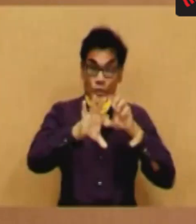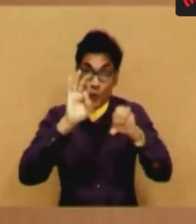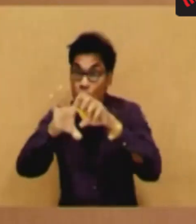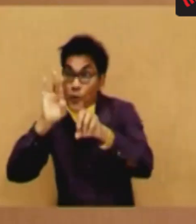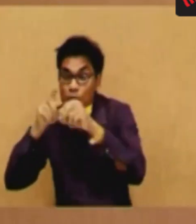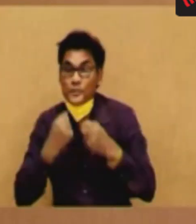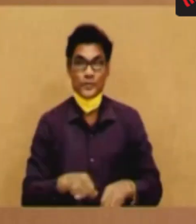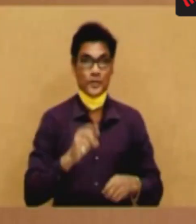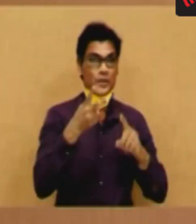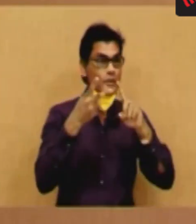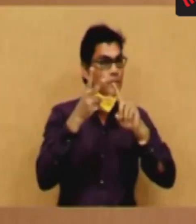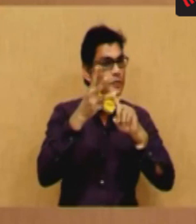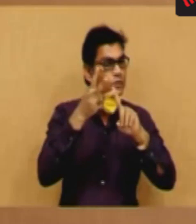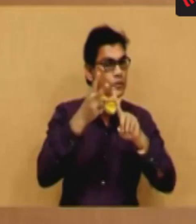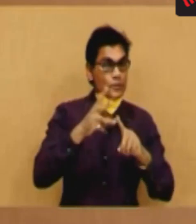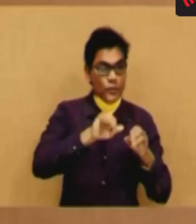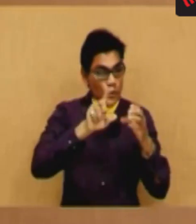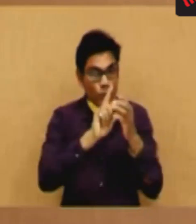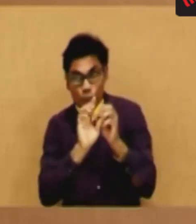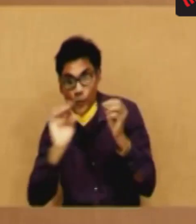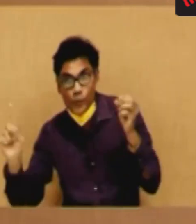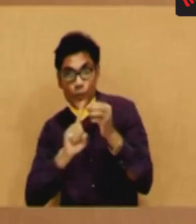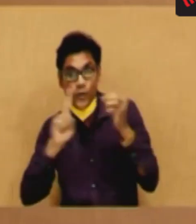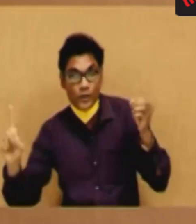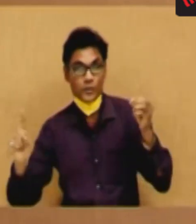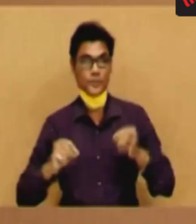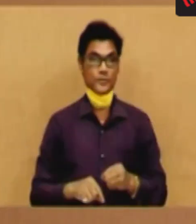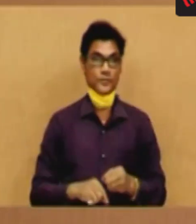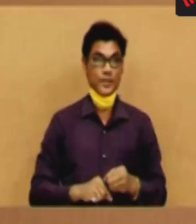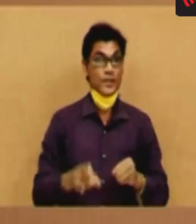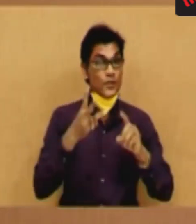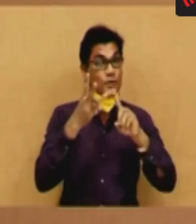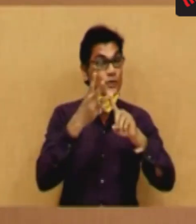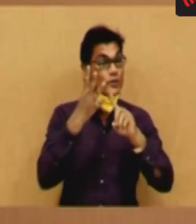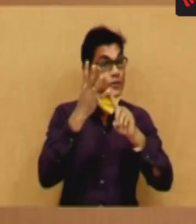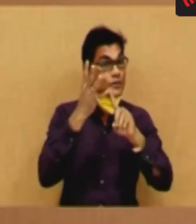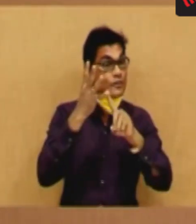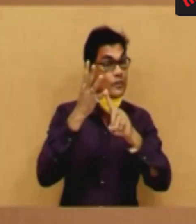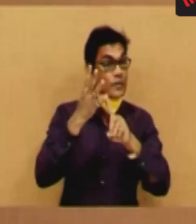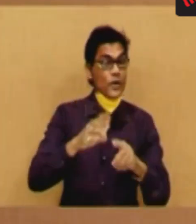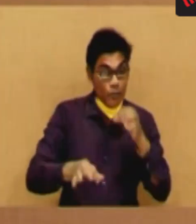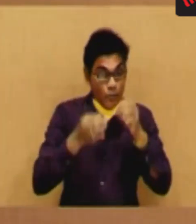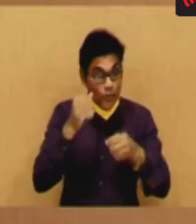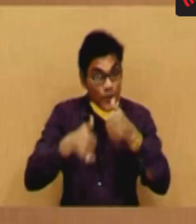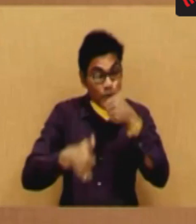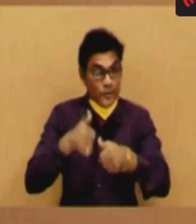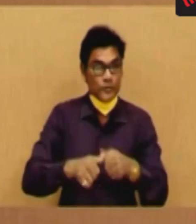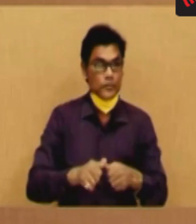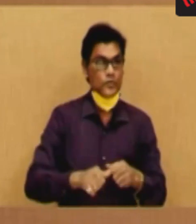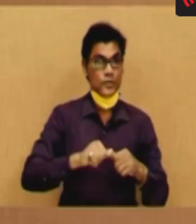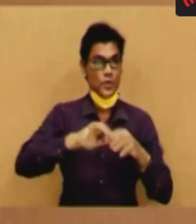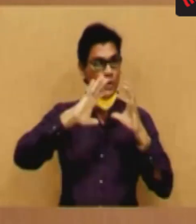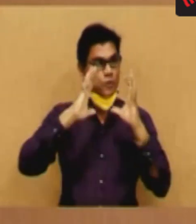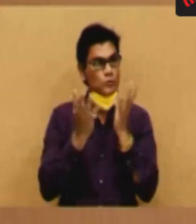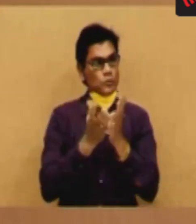चिन्हट, तृतीय जिनस हला पृथकीकरण करिबा बा अलगा रखिबा, चतुर्थ जिनसटी हला परीक्षा एवं संपूर्ण